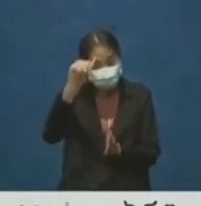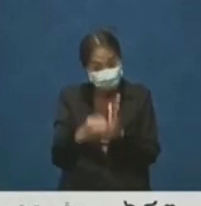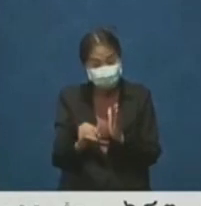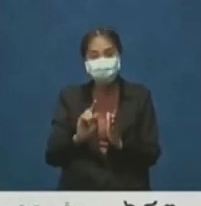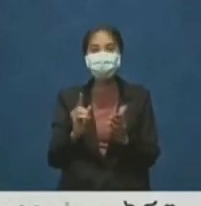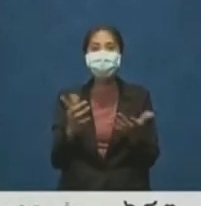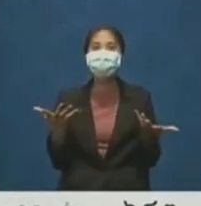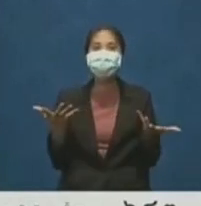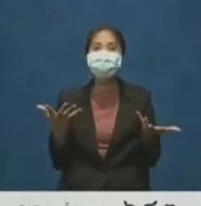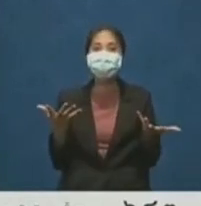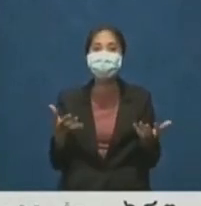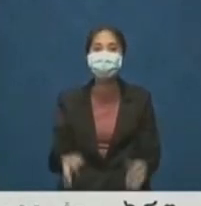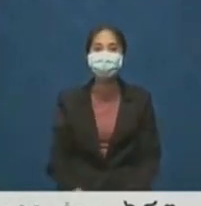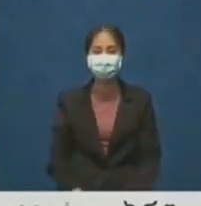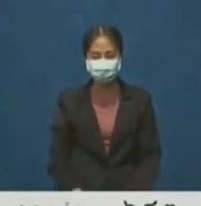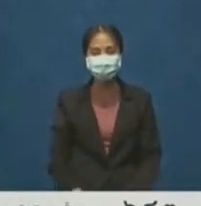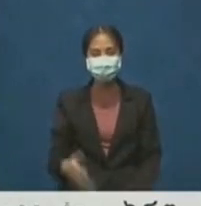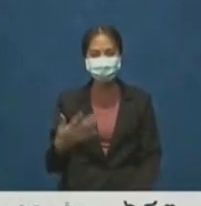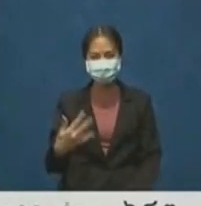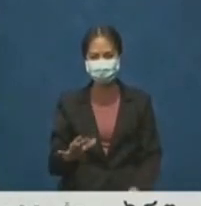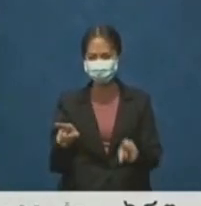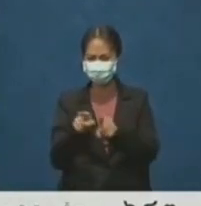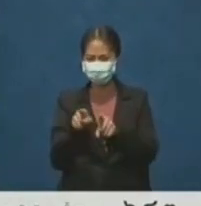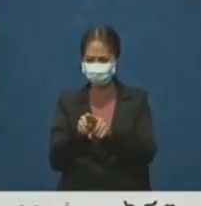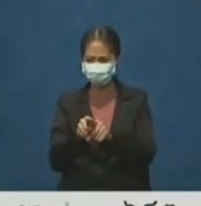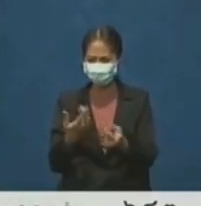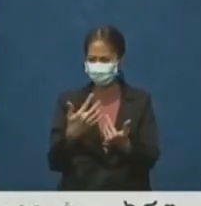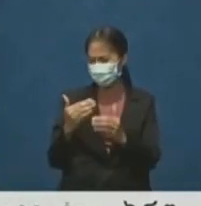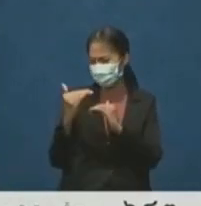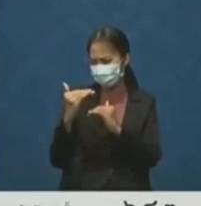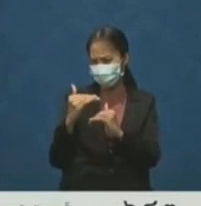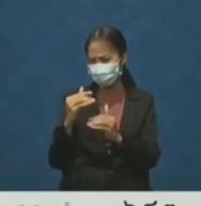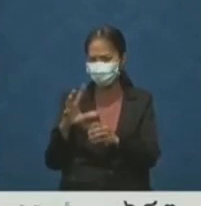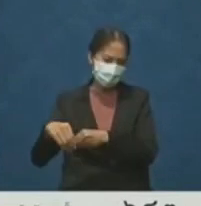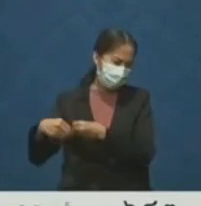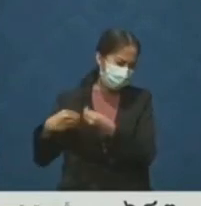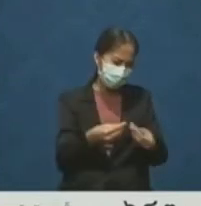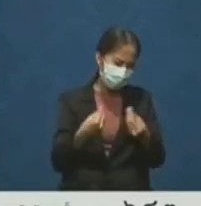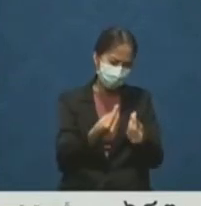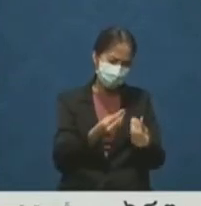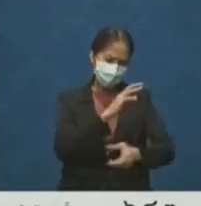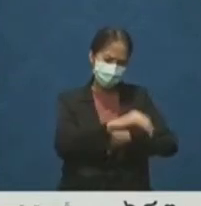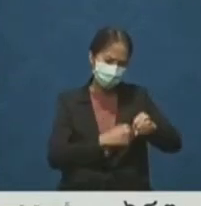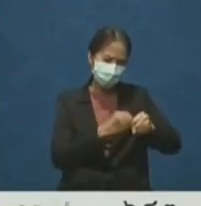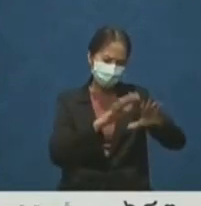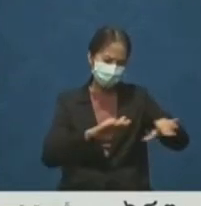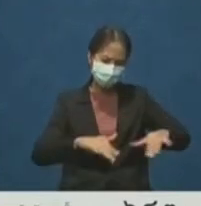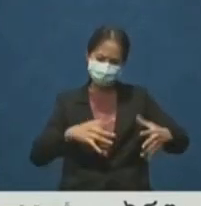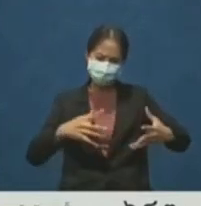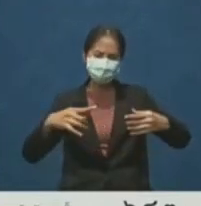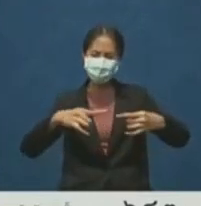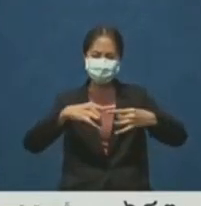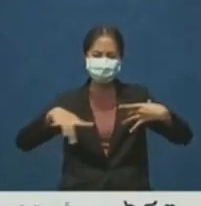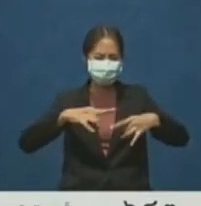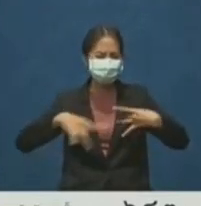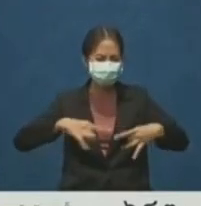มันถูกต้องแล้วเหรอครับนอกจากการกำหนดสิ่งที่ไม่เหมาะสมกับช่วงวัยแล้วการที่เราไปกำหนดว่าเด็กอายุเท่า